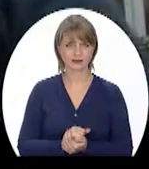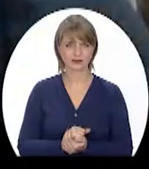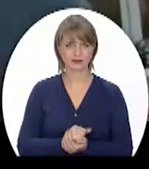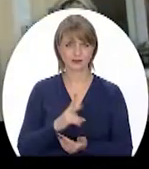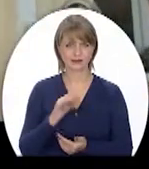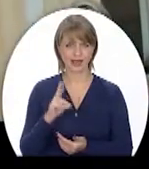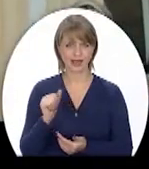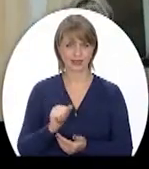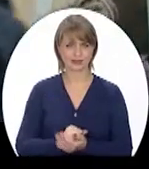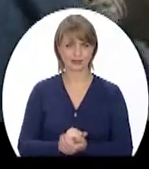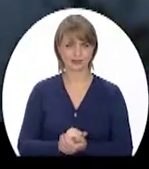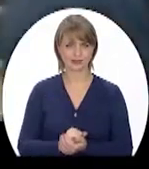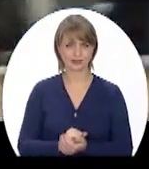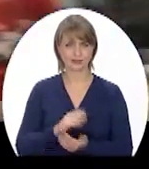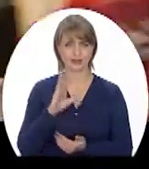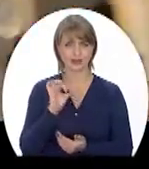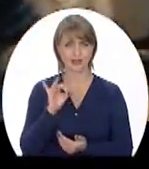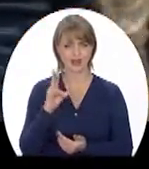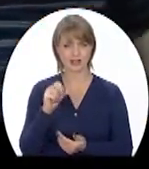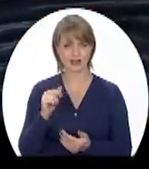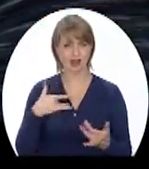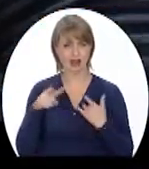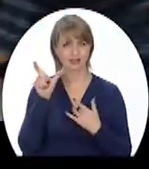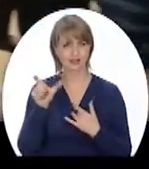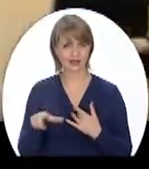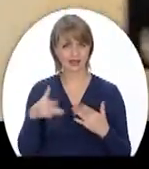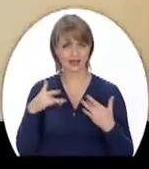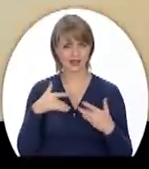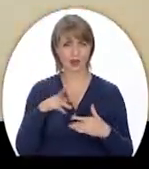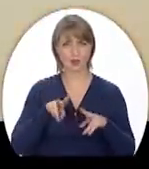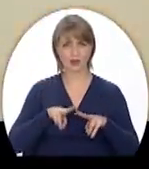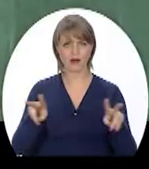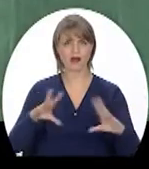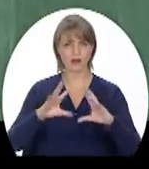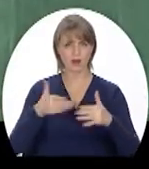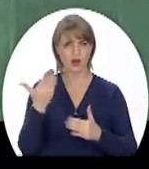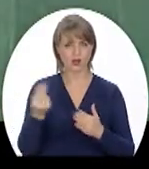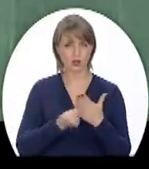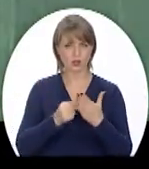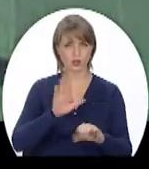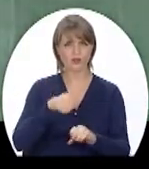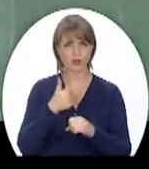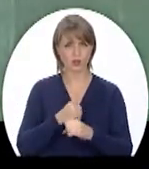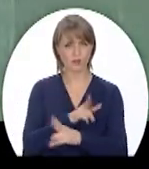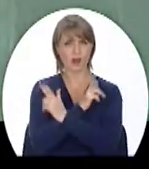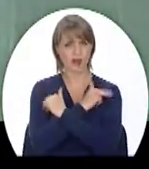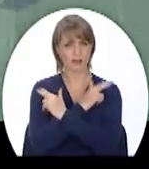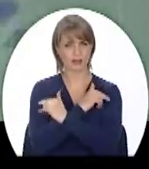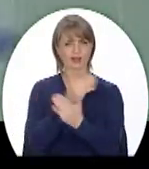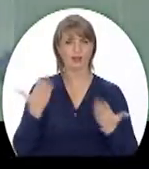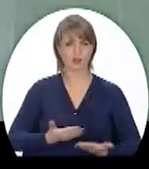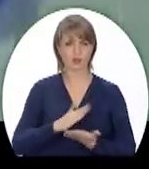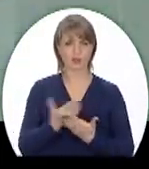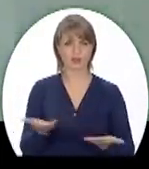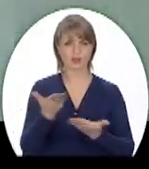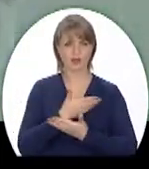Ника! Вероника – актриса театра «Параллельный мир». Ее рисунки легли в основу спектакля «Ангелы живут среди нас».